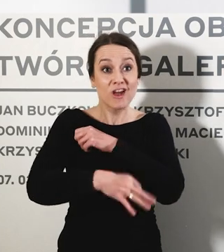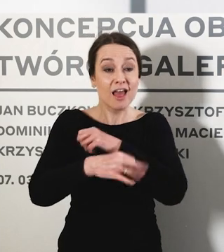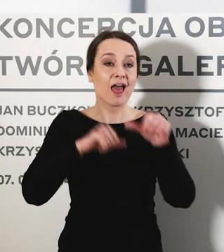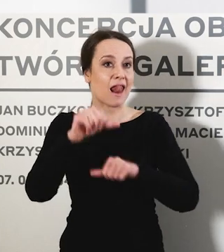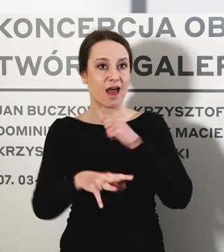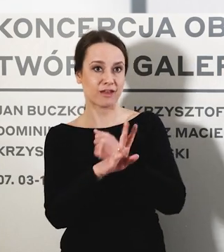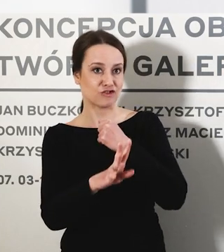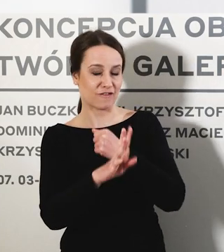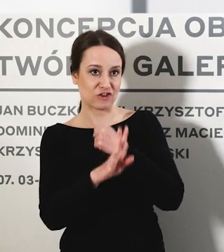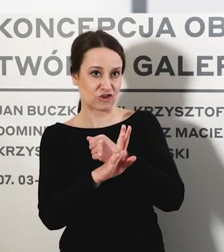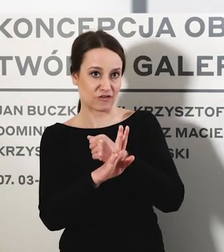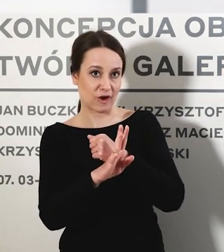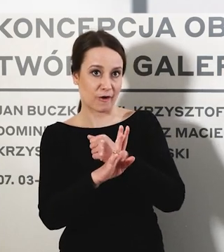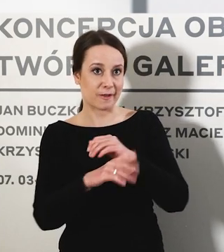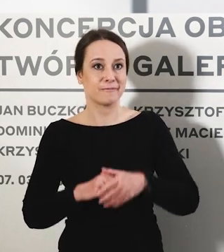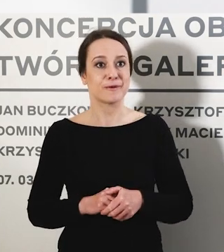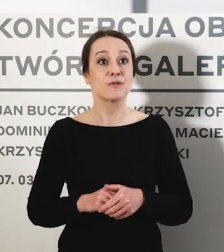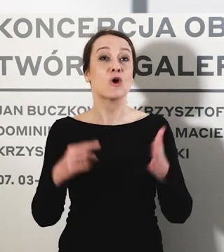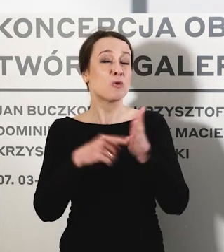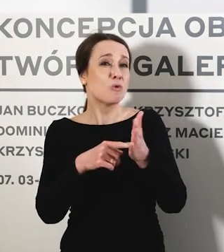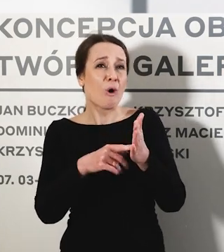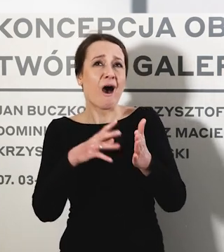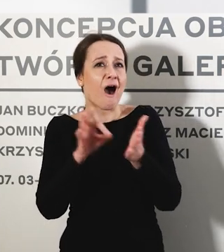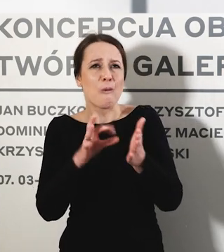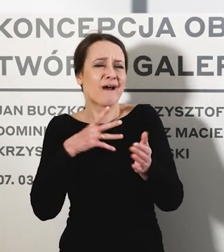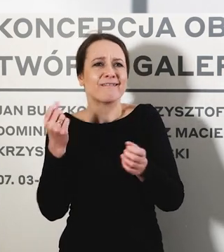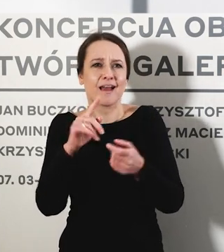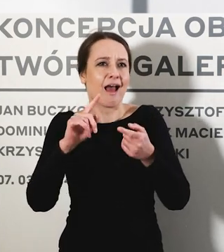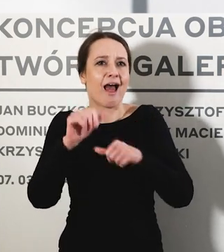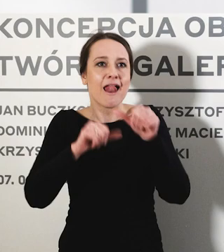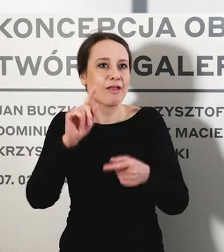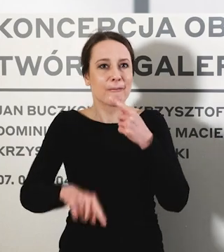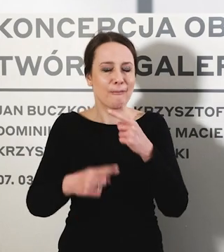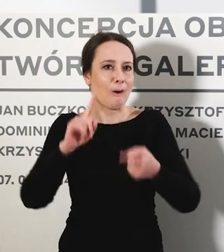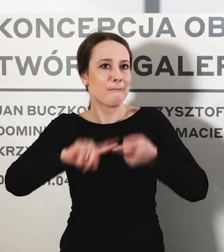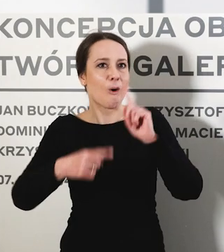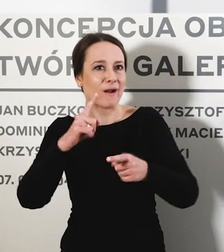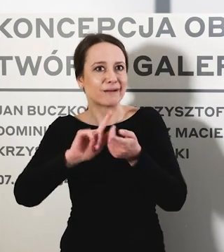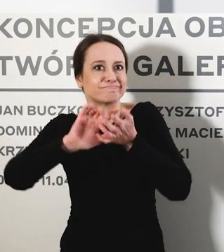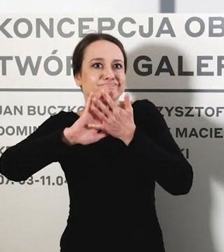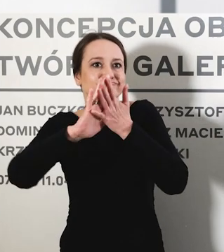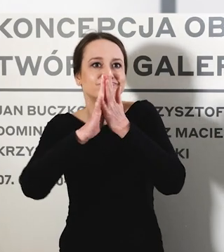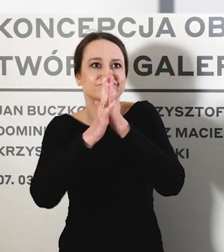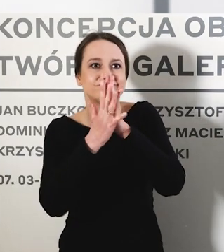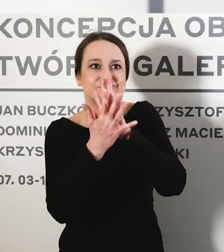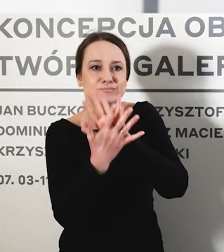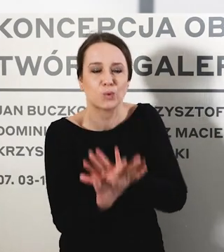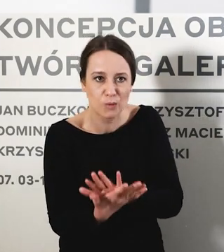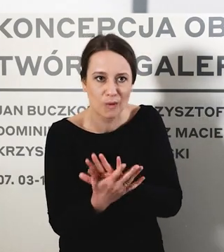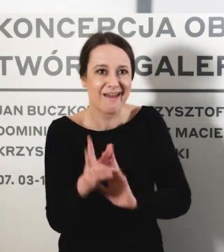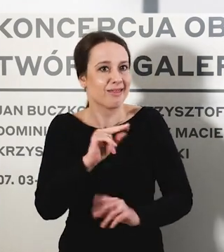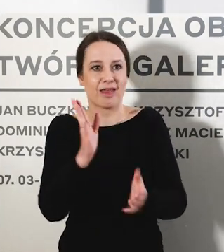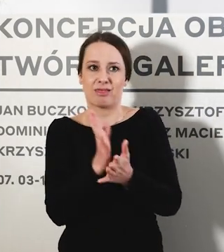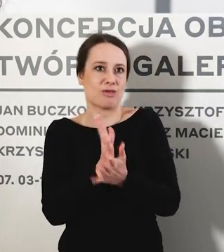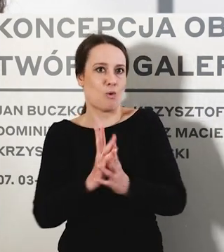90 w zaledwie było to parę lat po przełomie politycznym który spowodował transformację nie